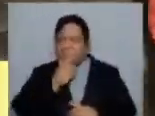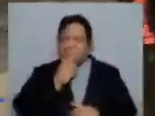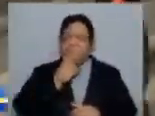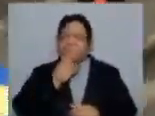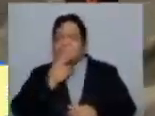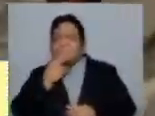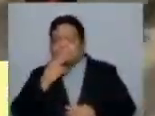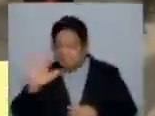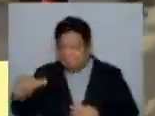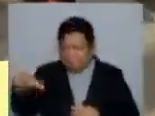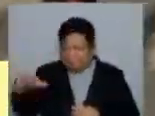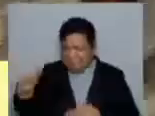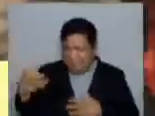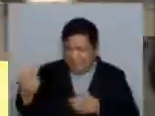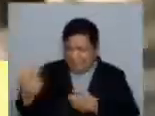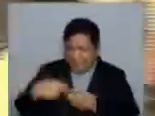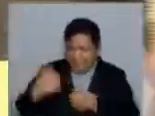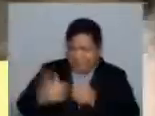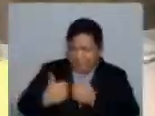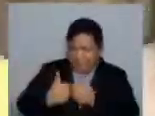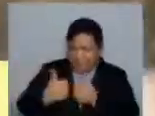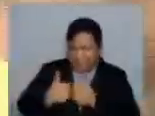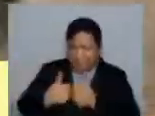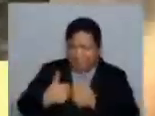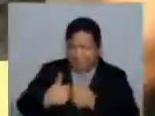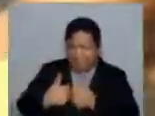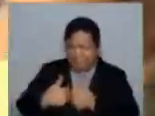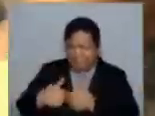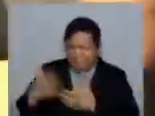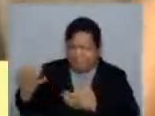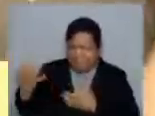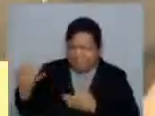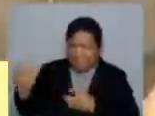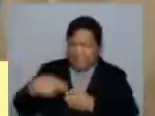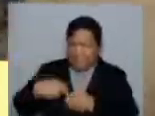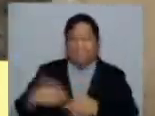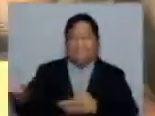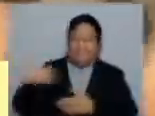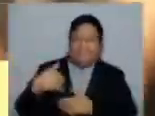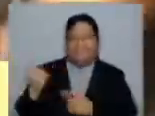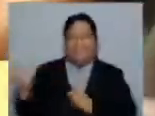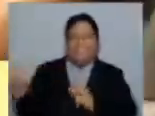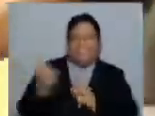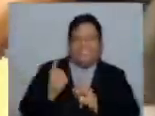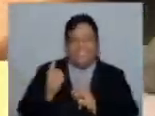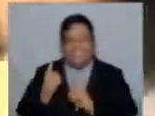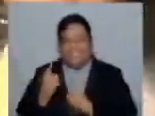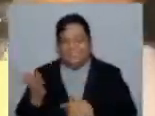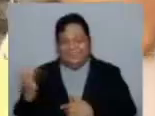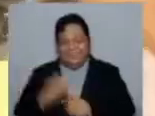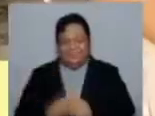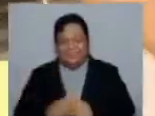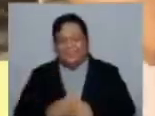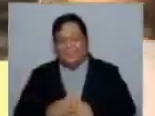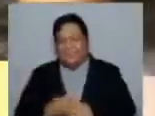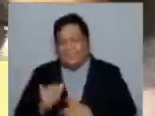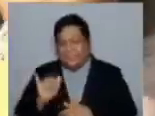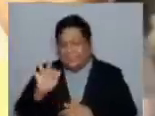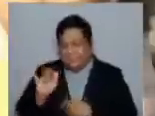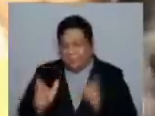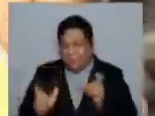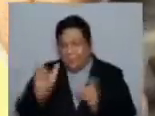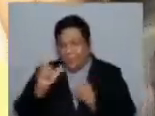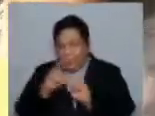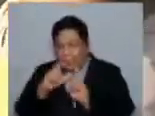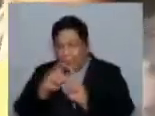game namin? Song tanong sa ayan na si kuya! Halika na, sumali ka na! Sinuna ka na dito eh. Basta pag may missing word dun sa kanta, pupunan